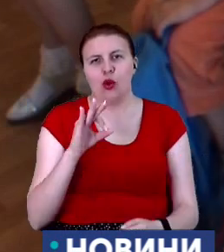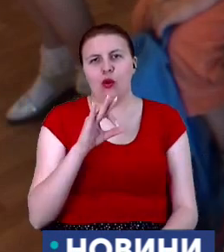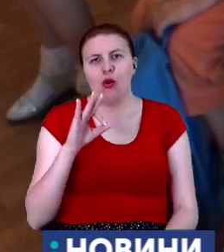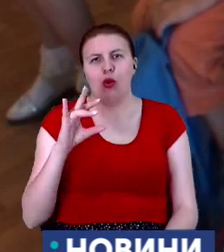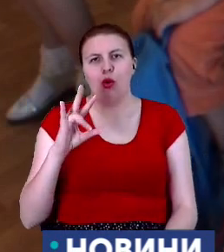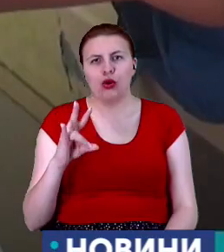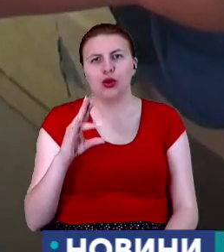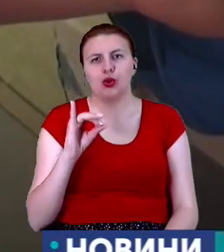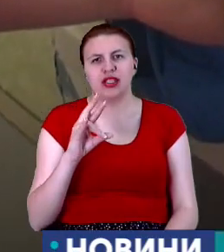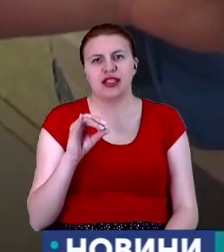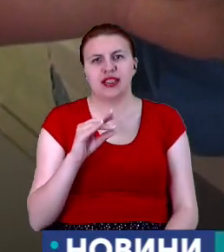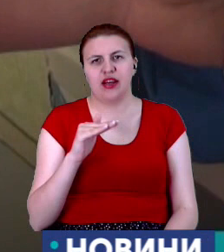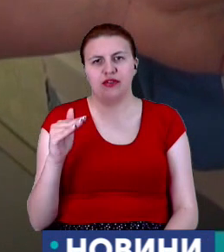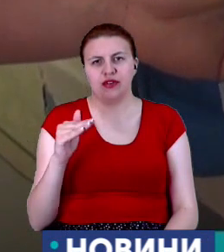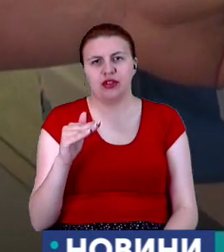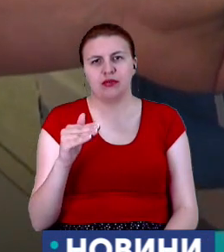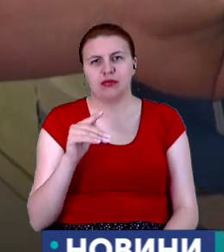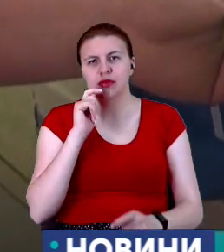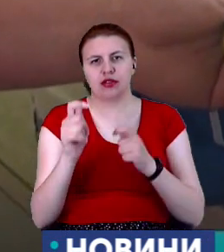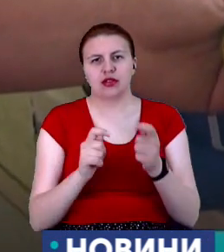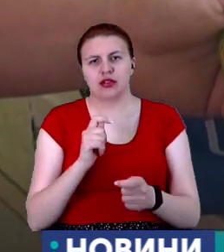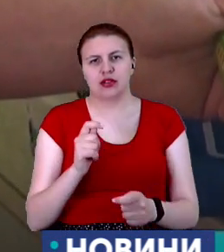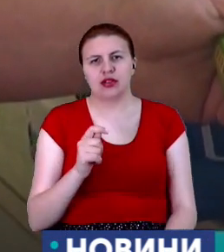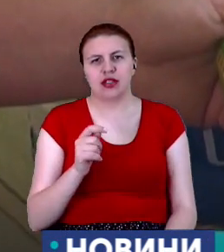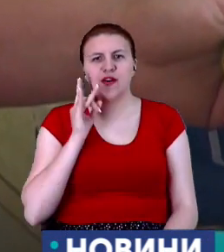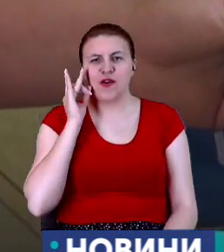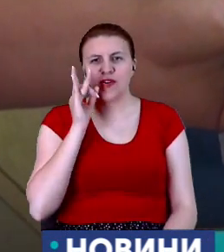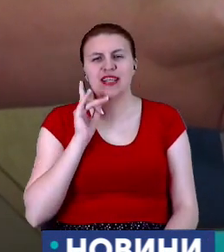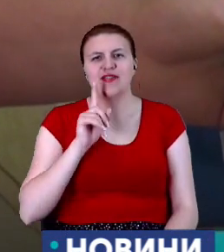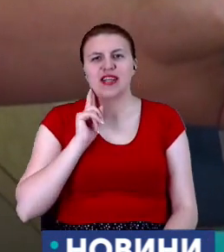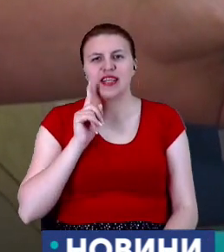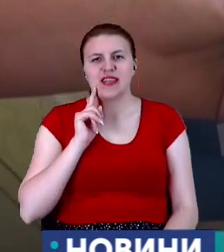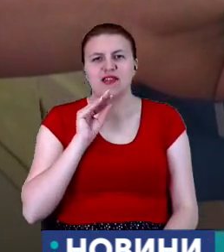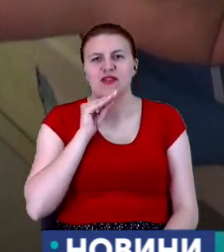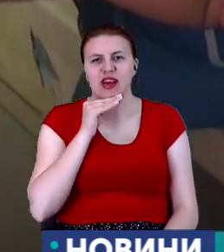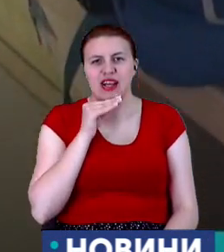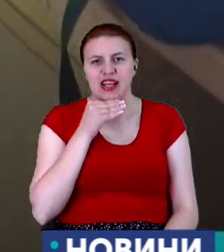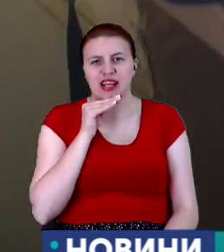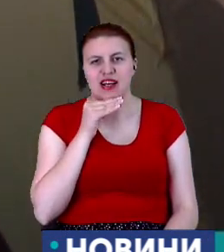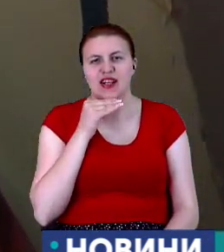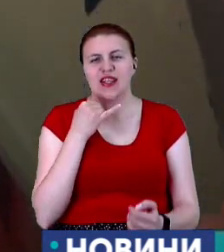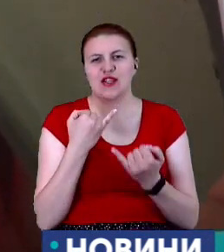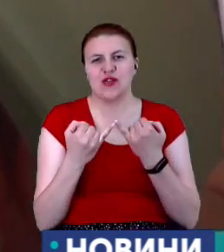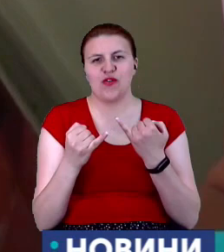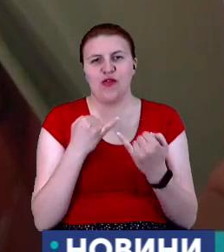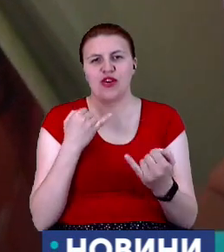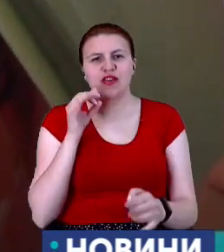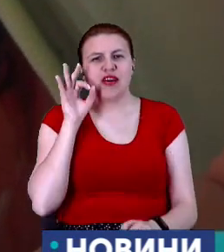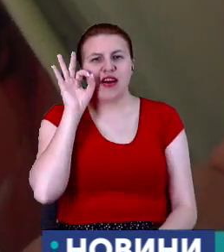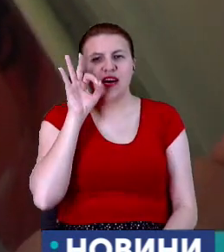далі. Розовий, зелений, фіолетовий, жовтий, оранжевий,